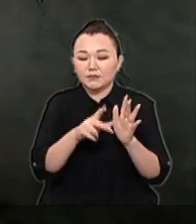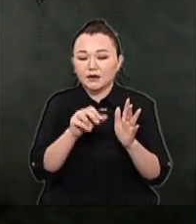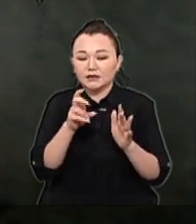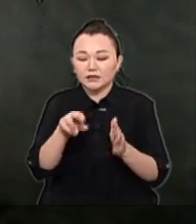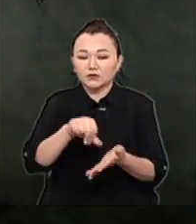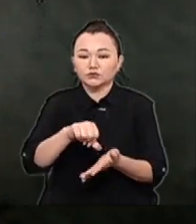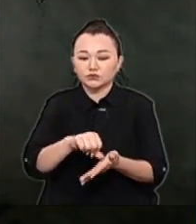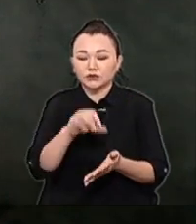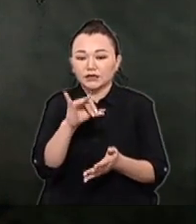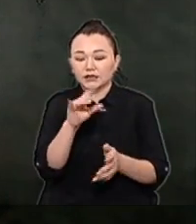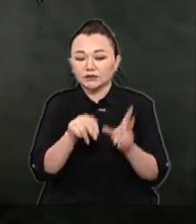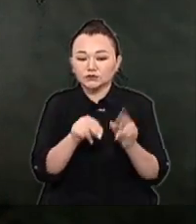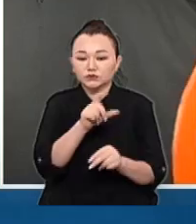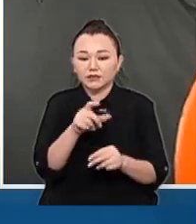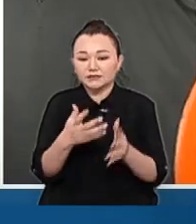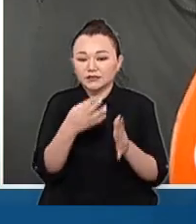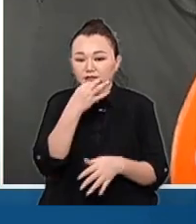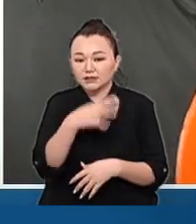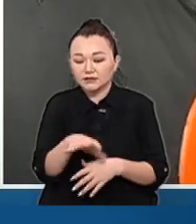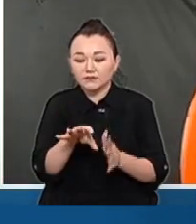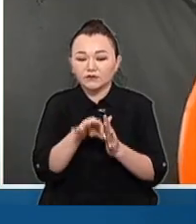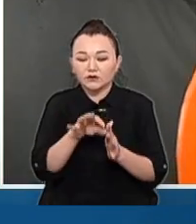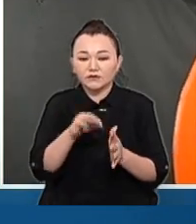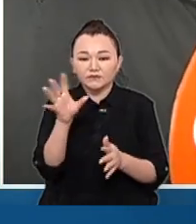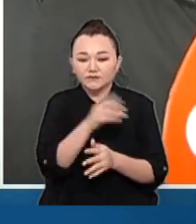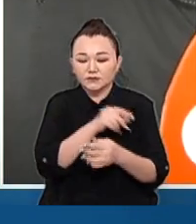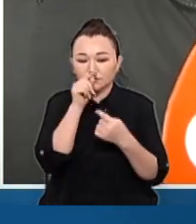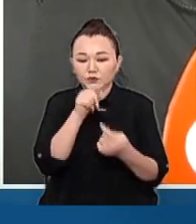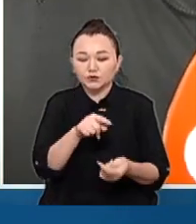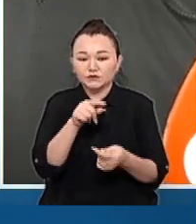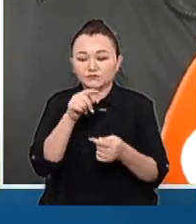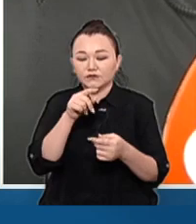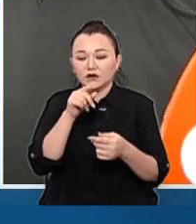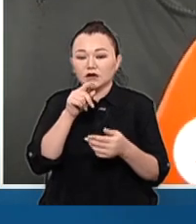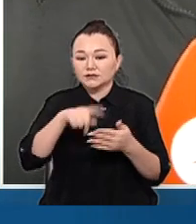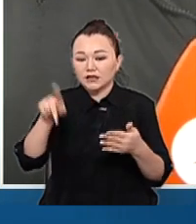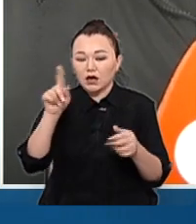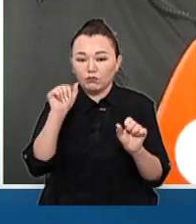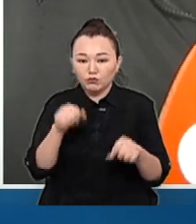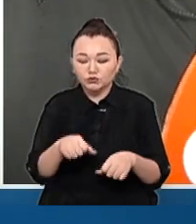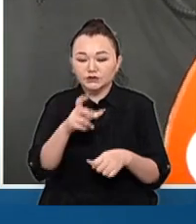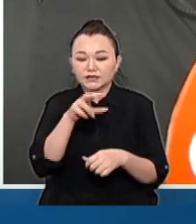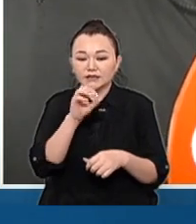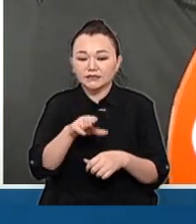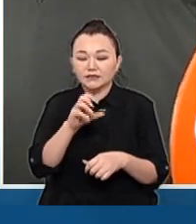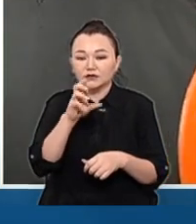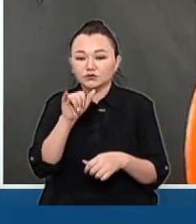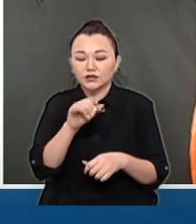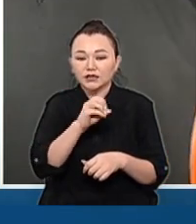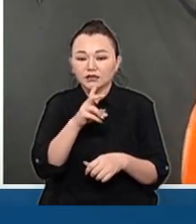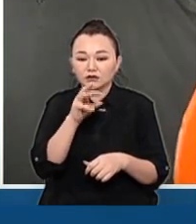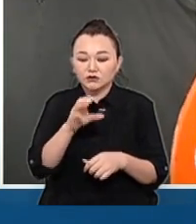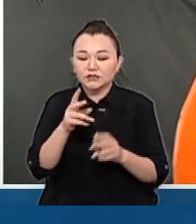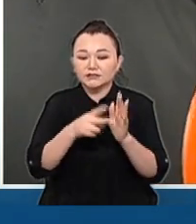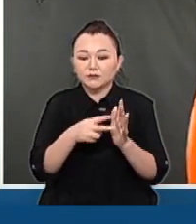Әрі үміткерлер көңілінен шықпаса, сайлаушылар барлық кандидатқа қарсы дауыс беру мүмкіндігіне ие. Саясаттанушы Елдос Жұмағұлов алдымен 7-ші